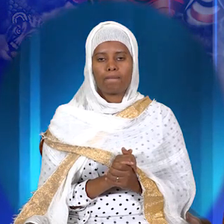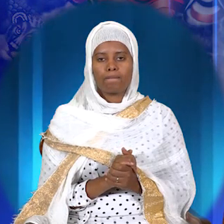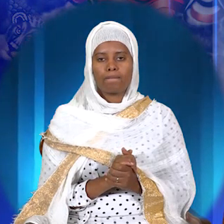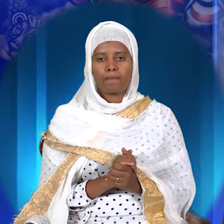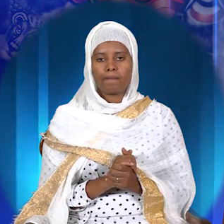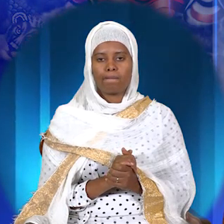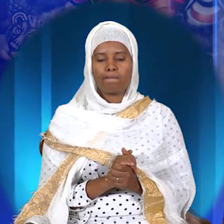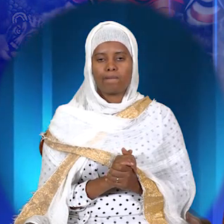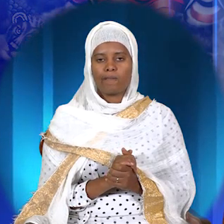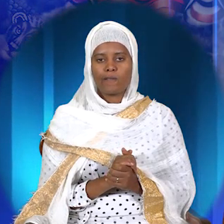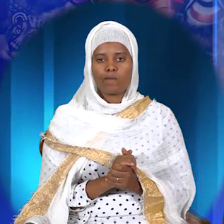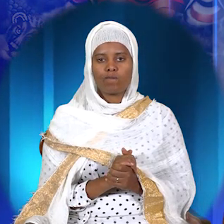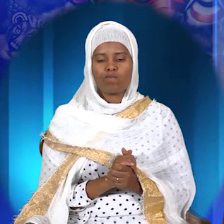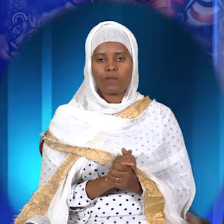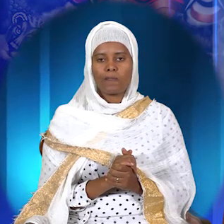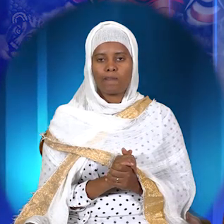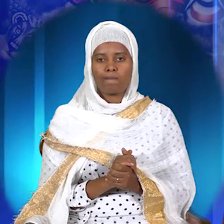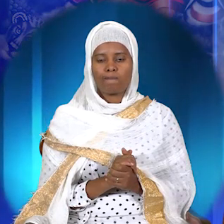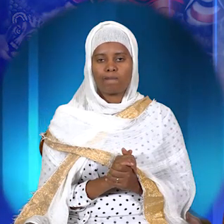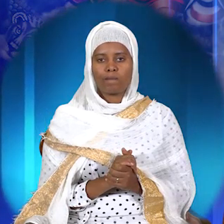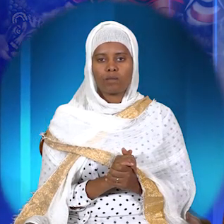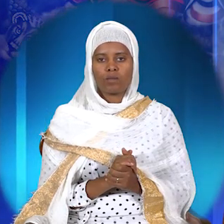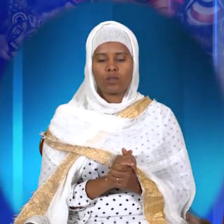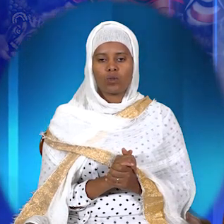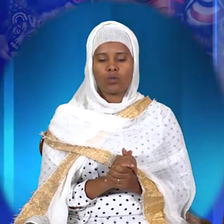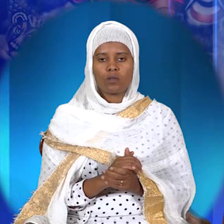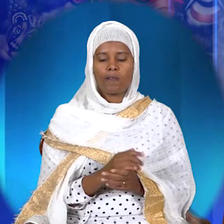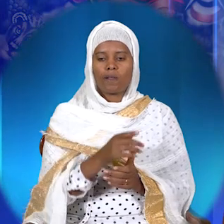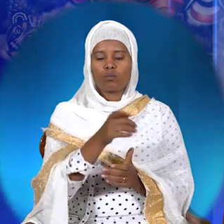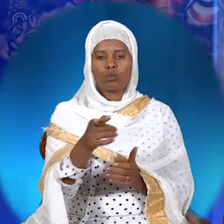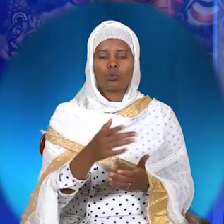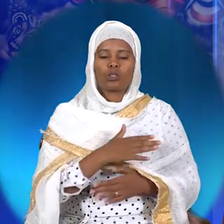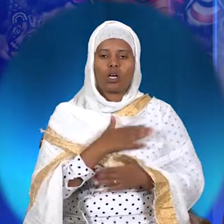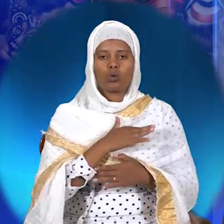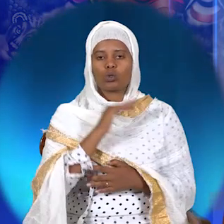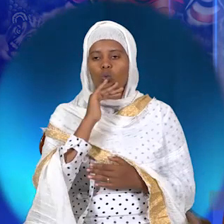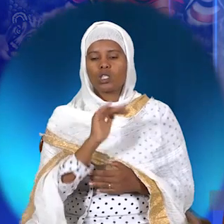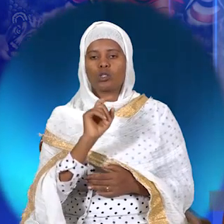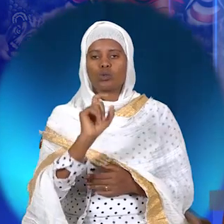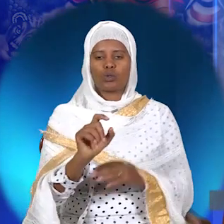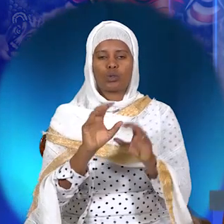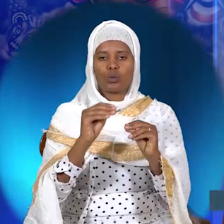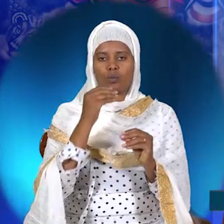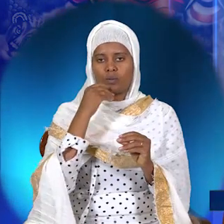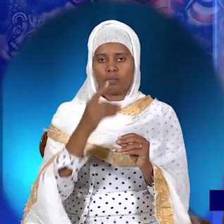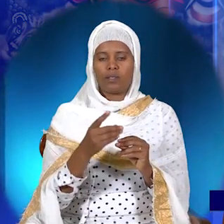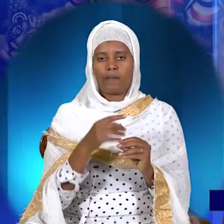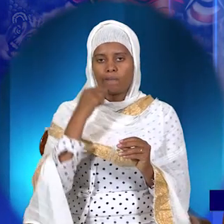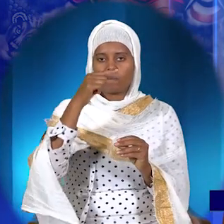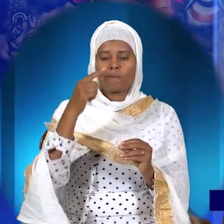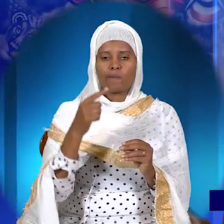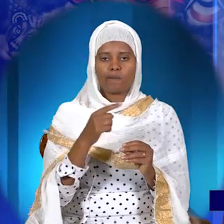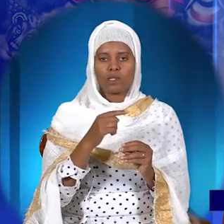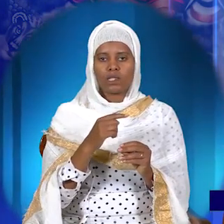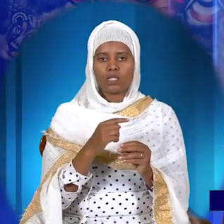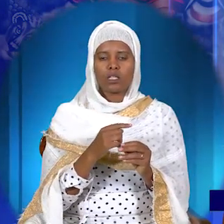ወልድየ ዘኣፈቅር ዘችያሁ ሰመርኩ ይብል ብኡ ዝሰመርኩ ፍትዊ ወደይ እዚ እዩ። እዚ ቓል